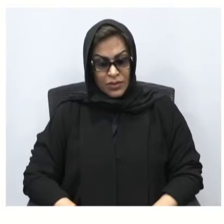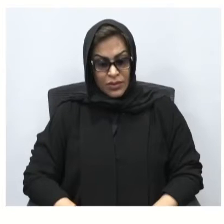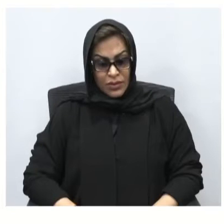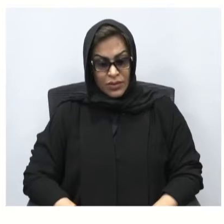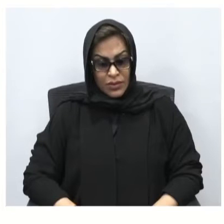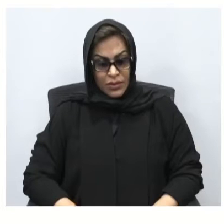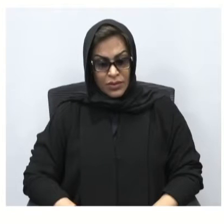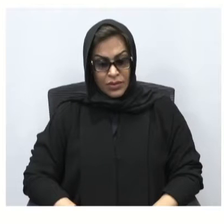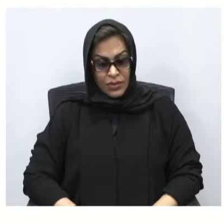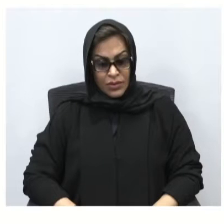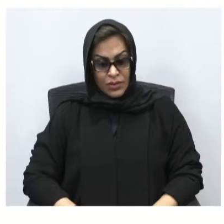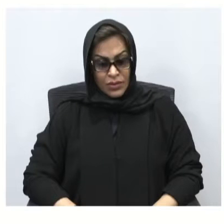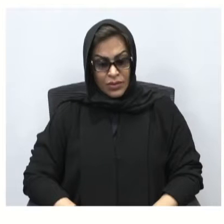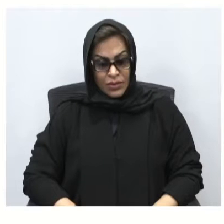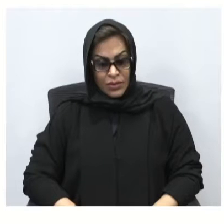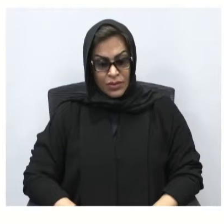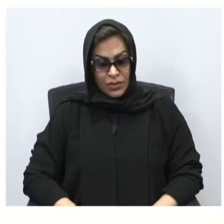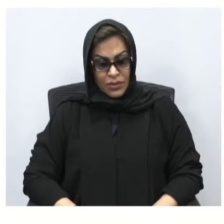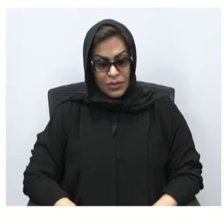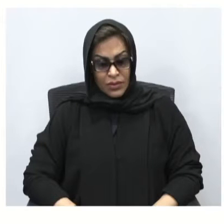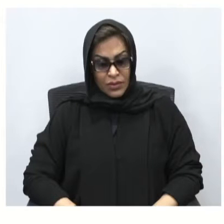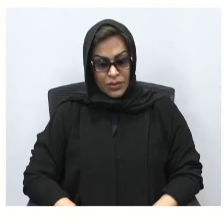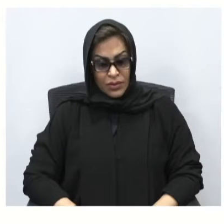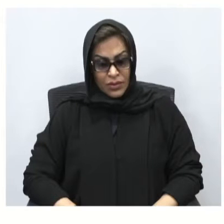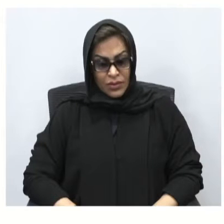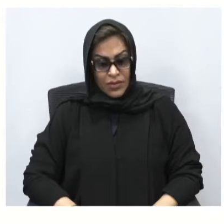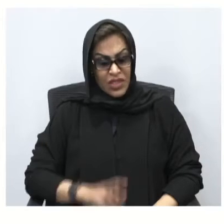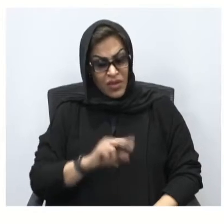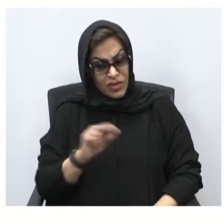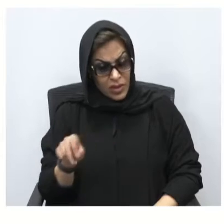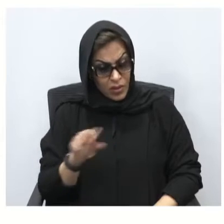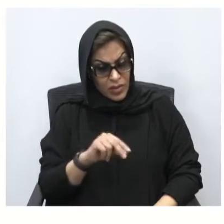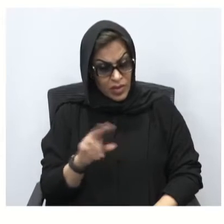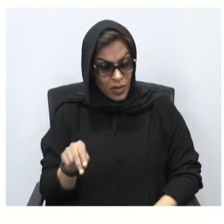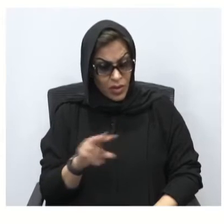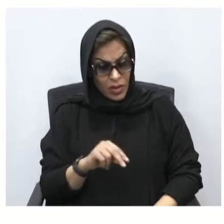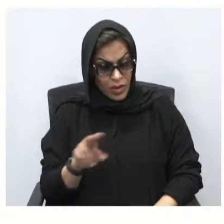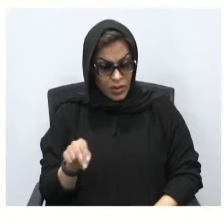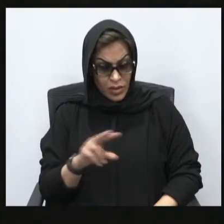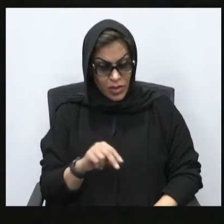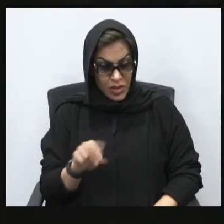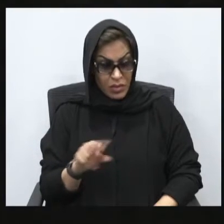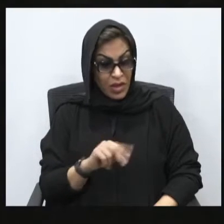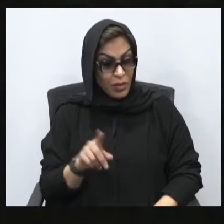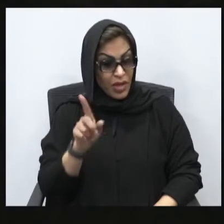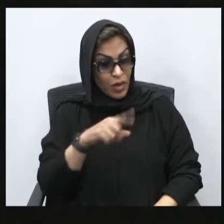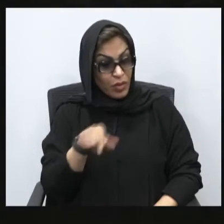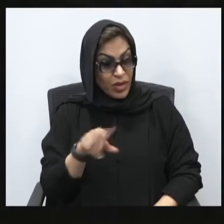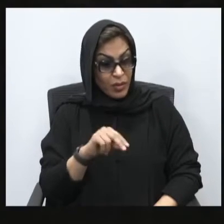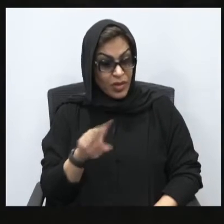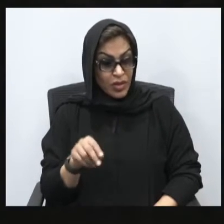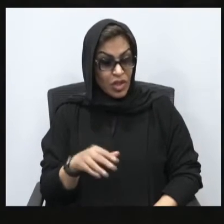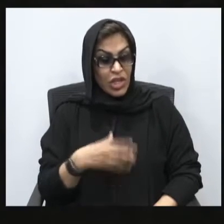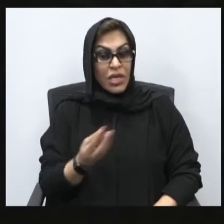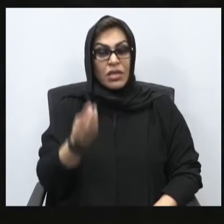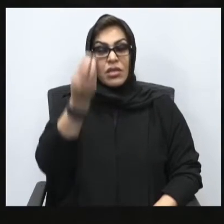بمساحه الكرات ذكرنا ان الرقمين متساوي وانا ما ابغى الرقم يكون متساوي لماذا انا